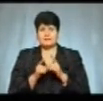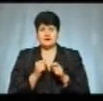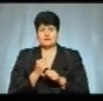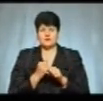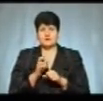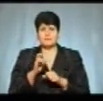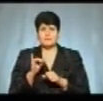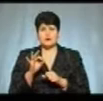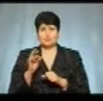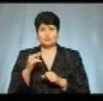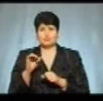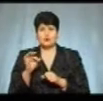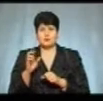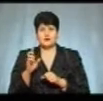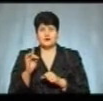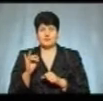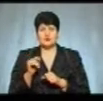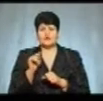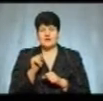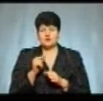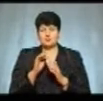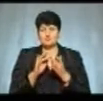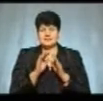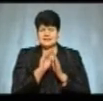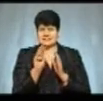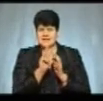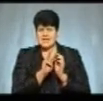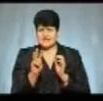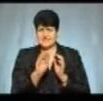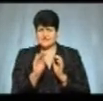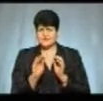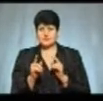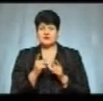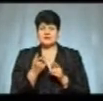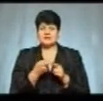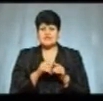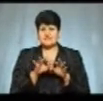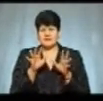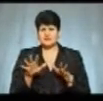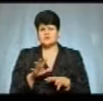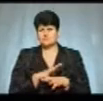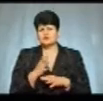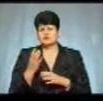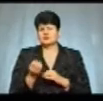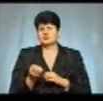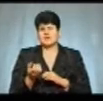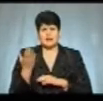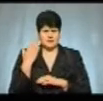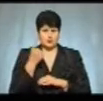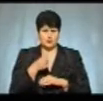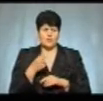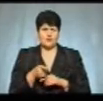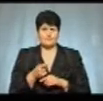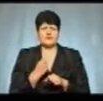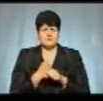на біодобриво. Але на вашому сайті Держпродспоживслужби йдеться про те, що це звалище існувало ще і минулого року. Тобто